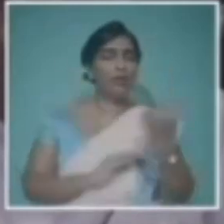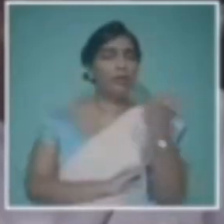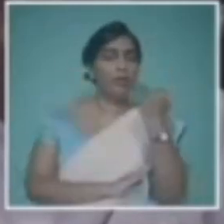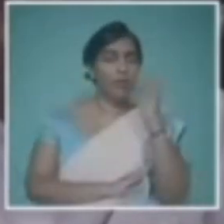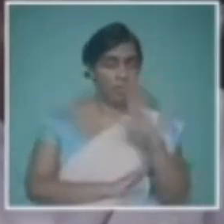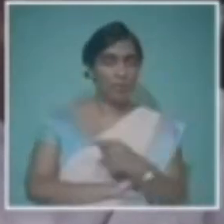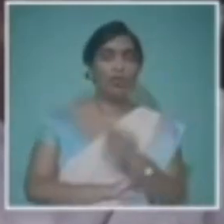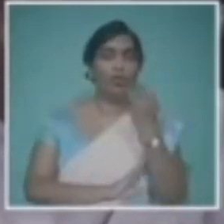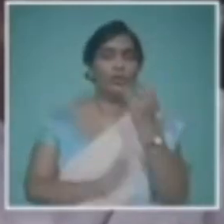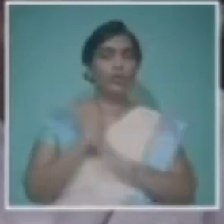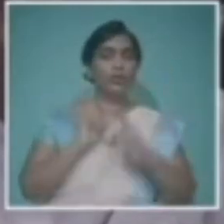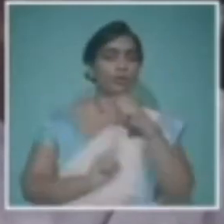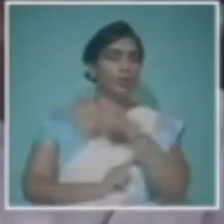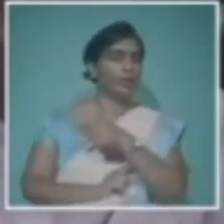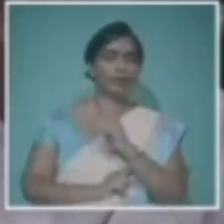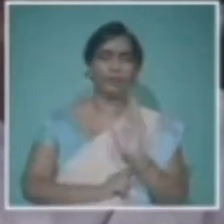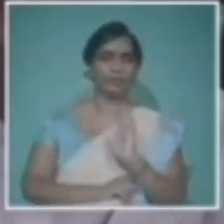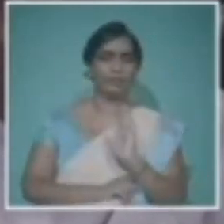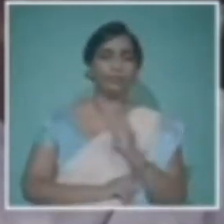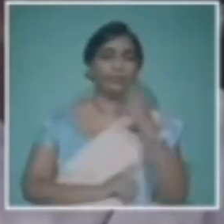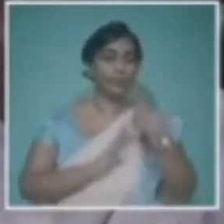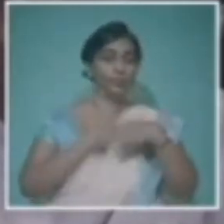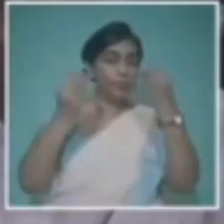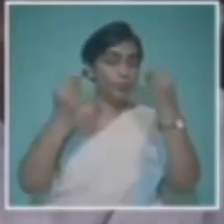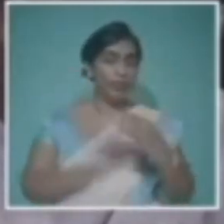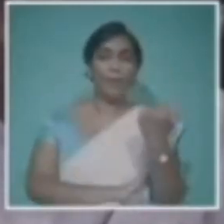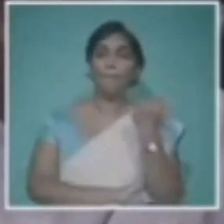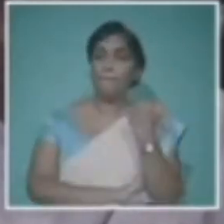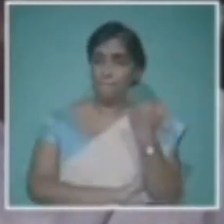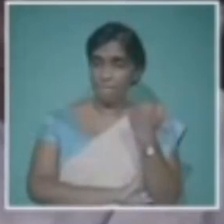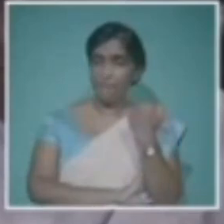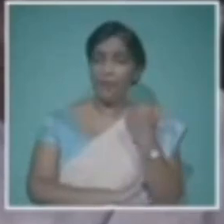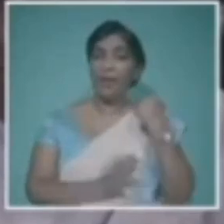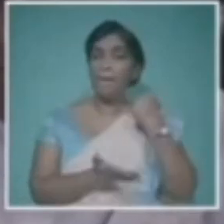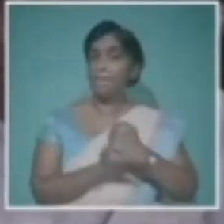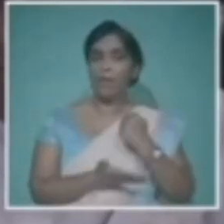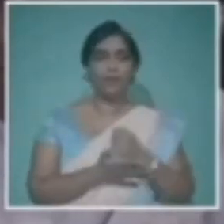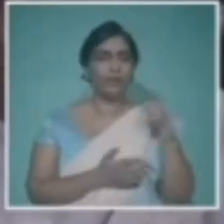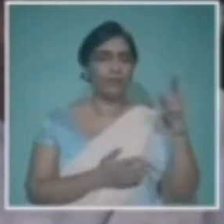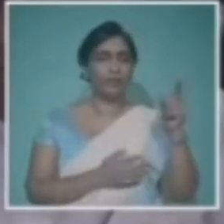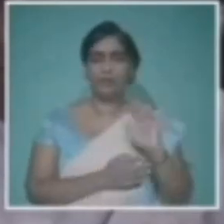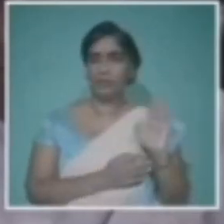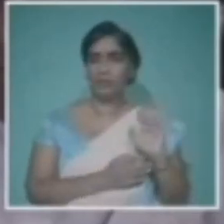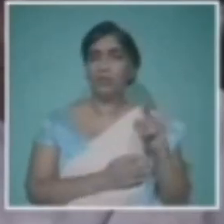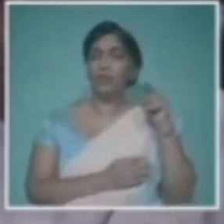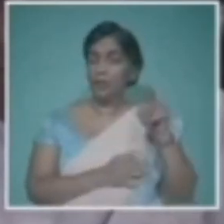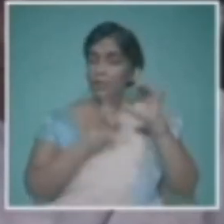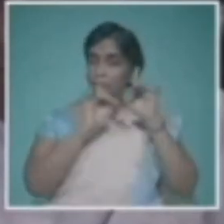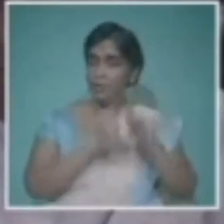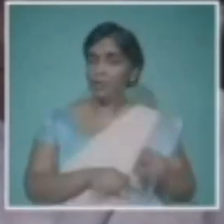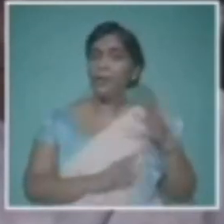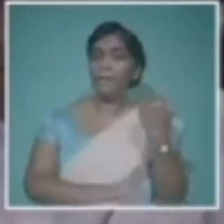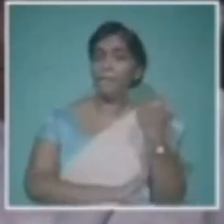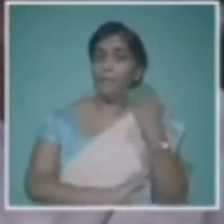බලයක් මුදල් අමාත්‍යාංශයට නැහැ. රට බංකොලොත් කිරීමේ බලයක් මහ බැංකුවට නැහැ. එහෙනම් එවැනි